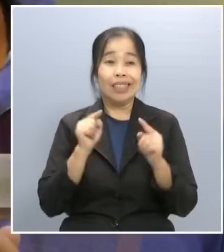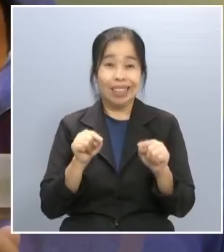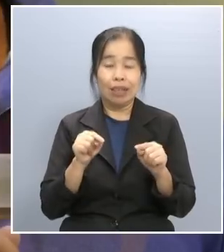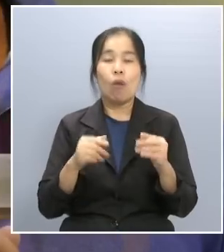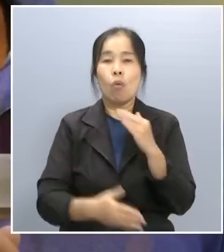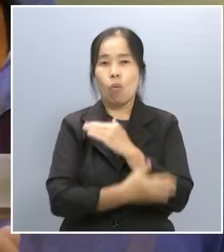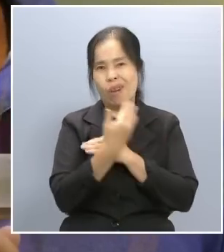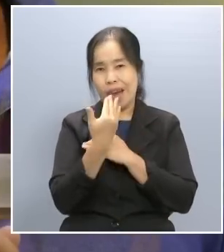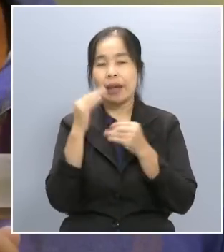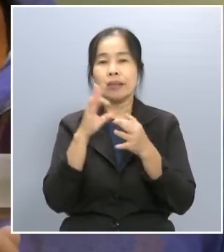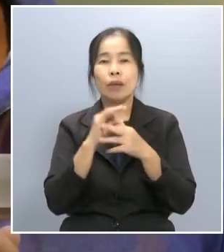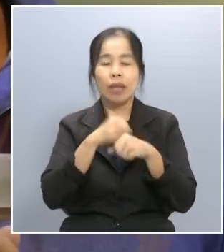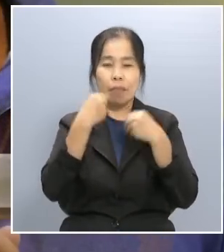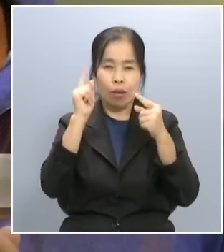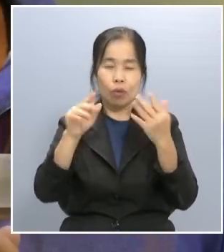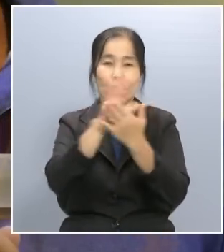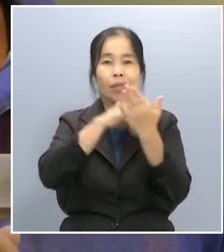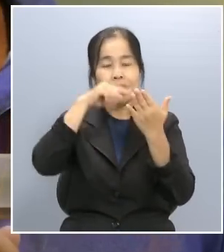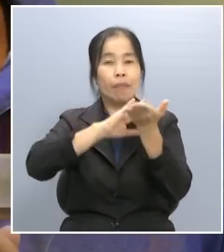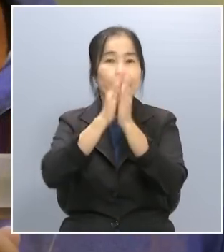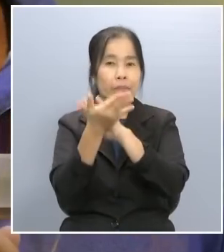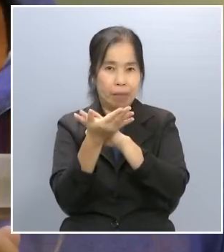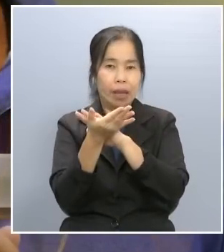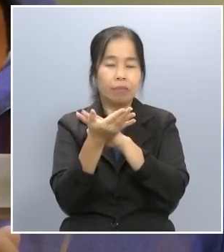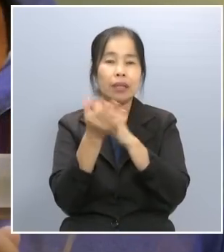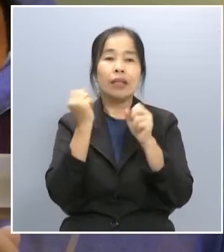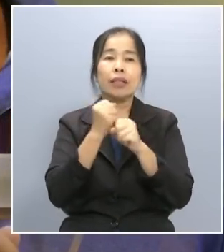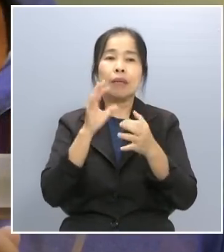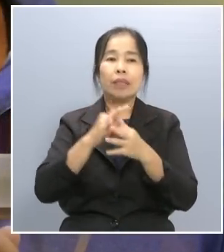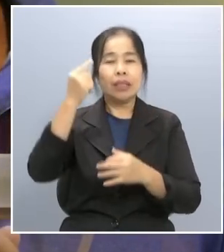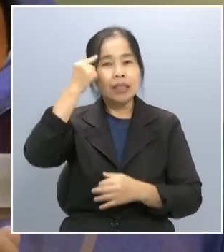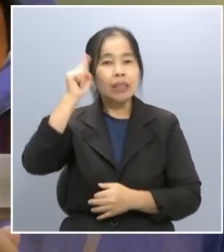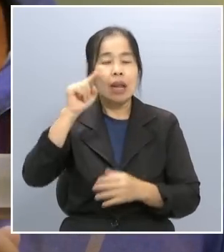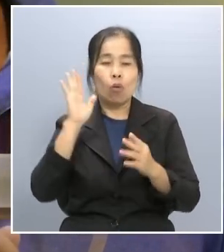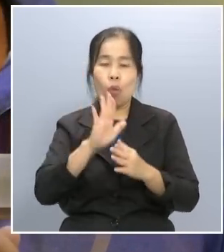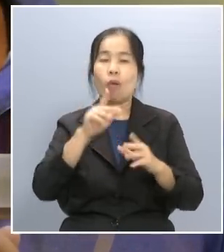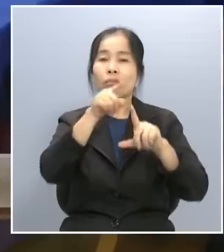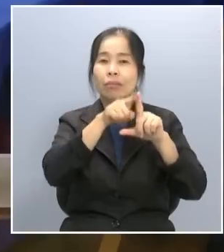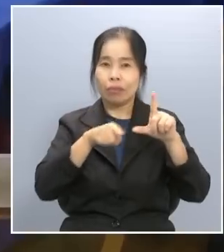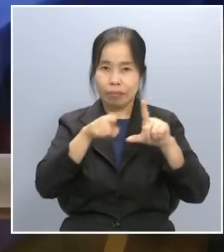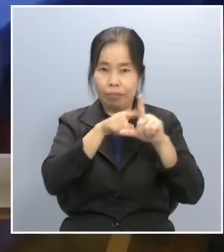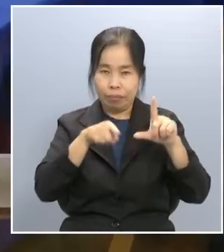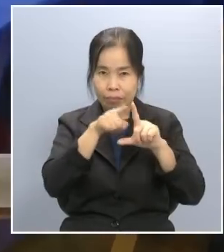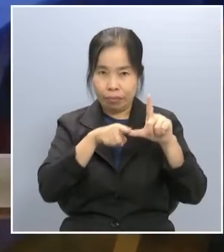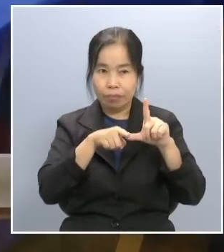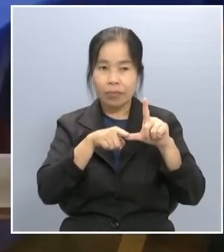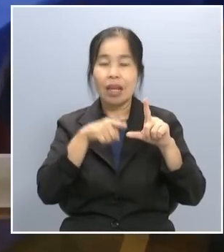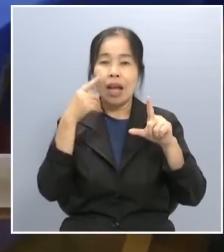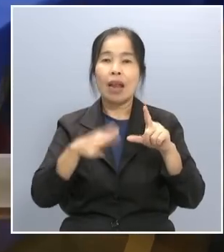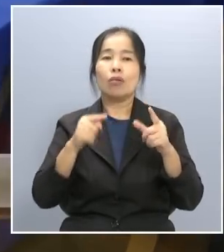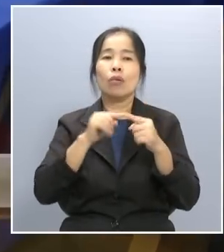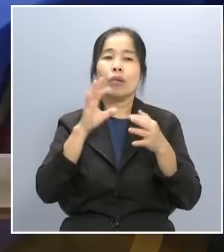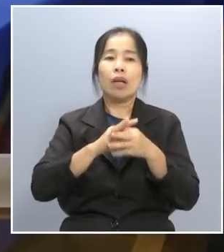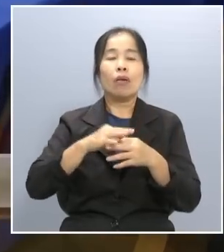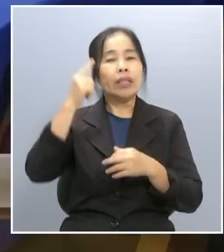ที่แท้จริงในการสร้างความเปลี่ยนแปลงเป็นจังหวะประวัติศาสตร์ความคิดอุดมการณ์แบบพักก้าวไกลกลายเป็นความคิดกระแสหลักของสังคม